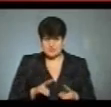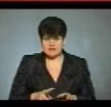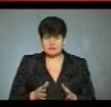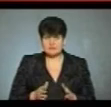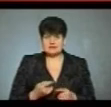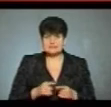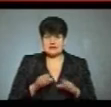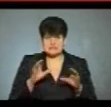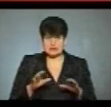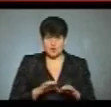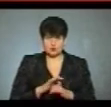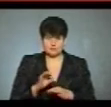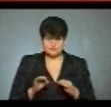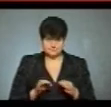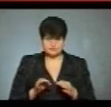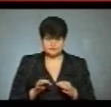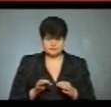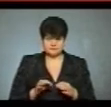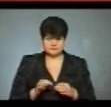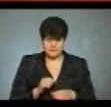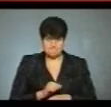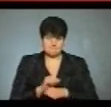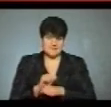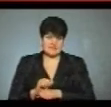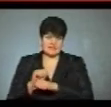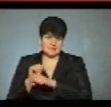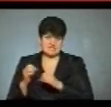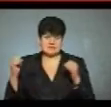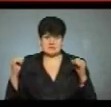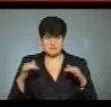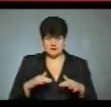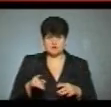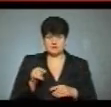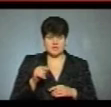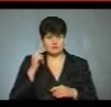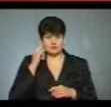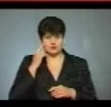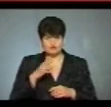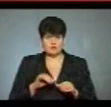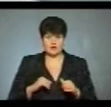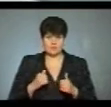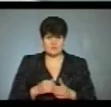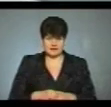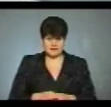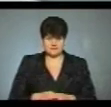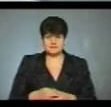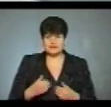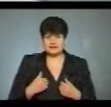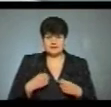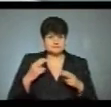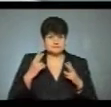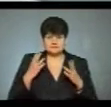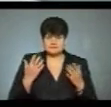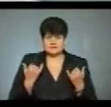цей законопроект? Тому що, власне, і мітингарі зібралися тому, щоб їх почули на комітеті. Я не володію